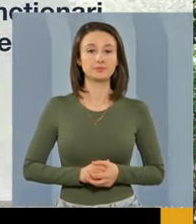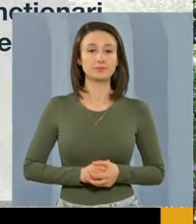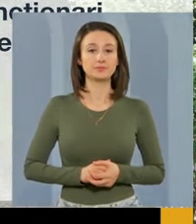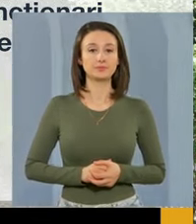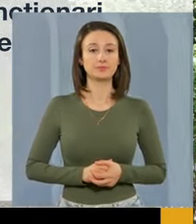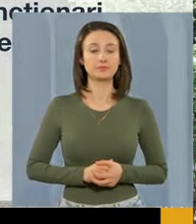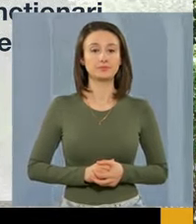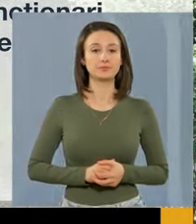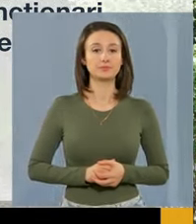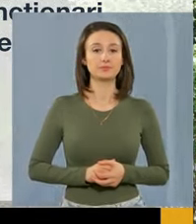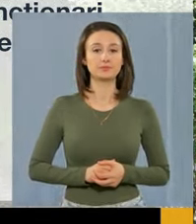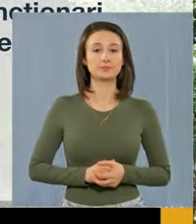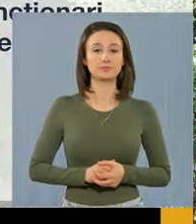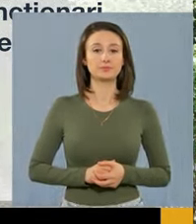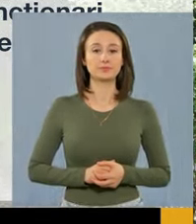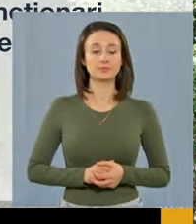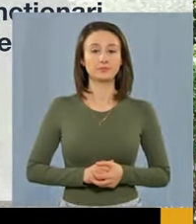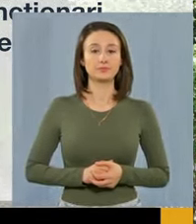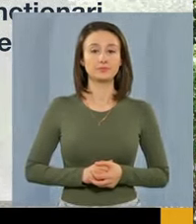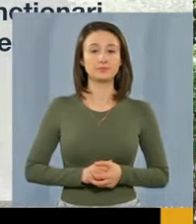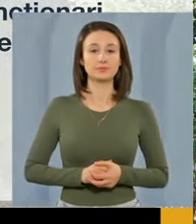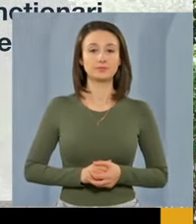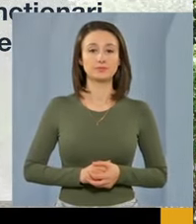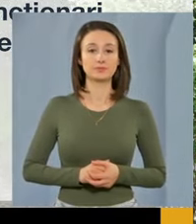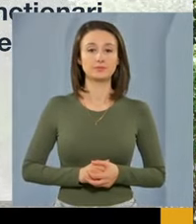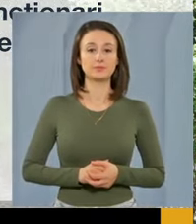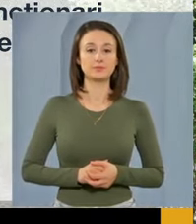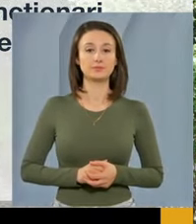de corupție și asimilate celor de corupție, săvârșite în perioada